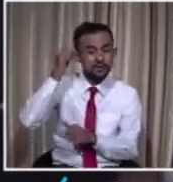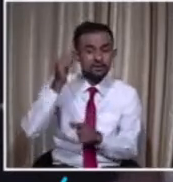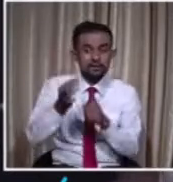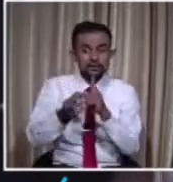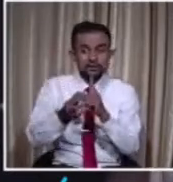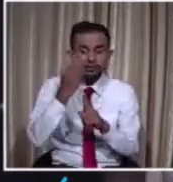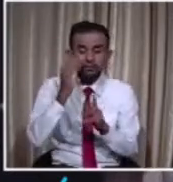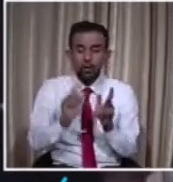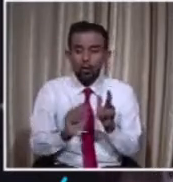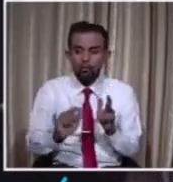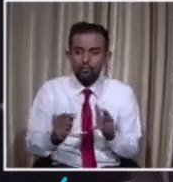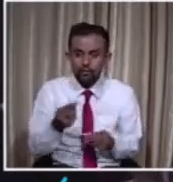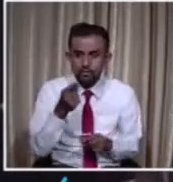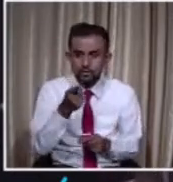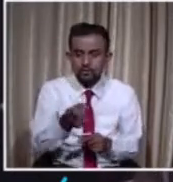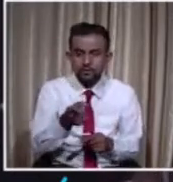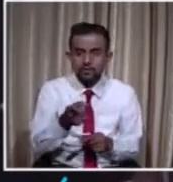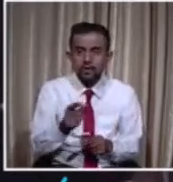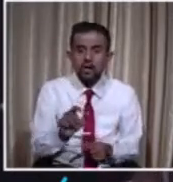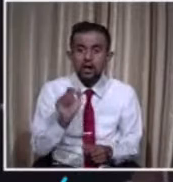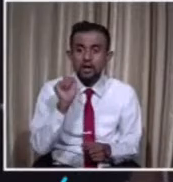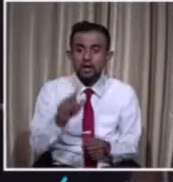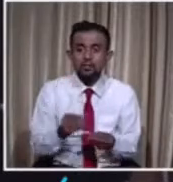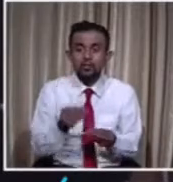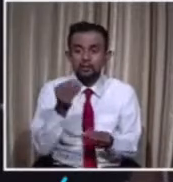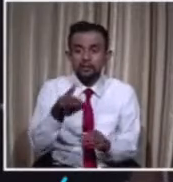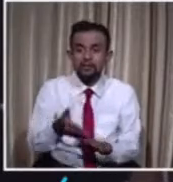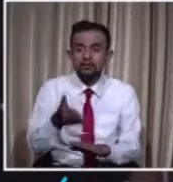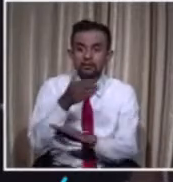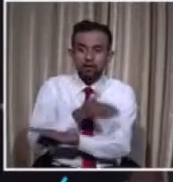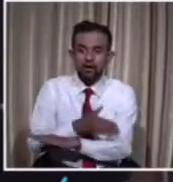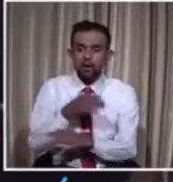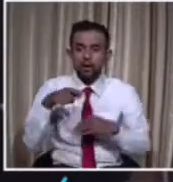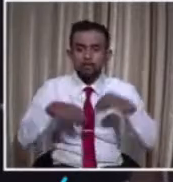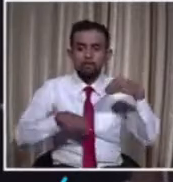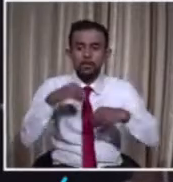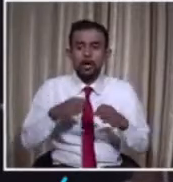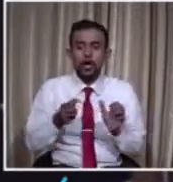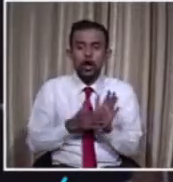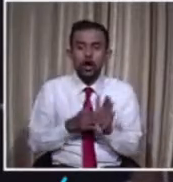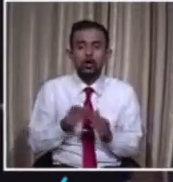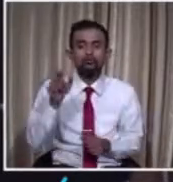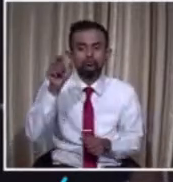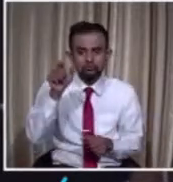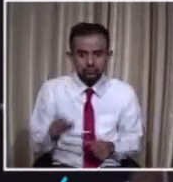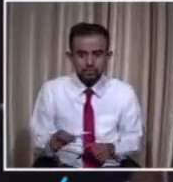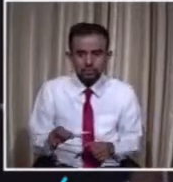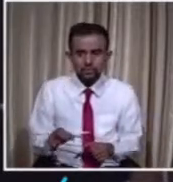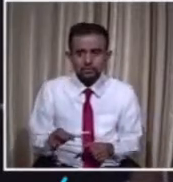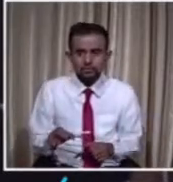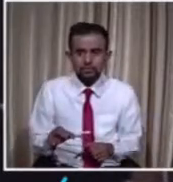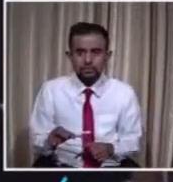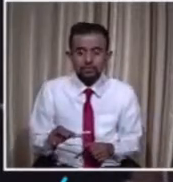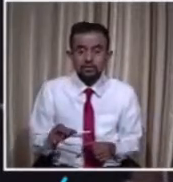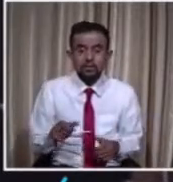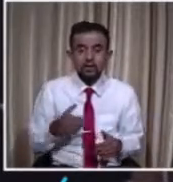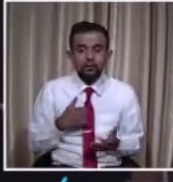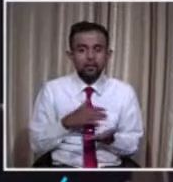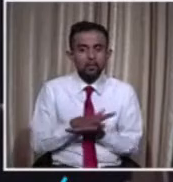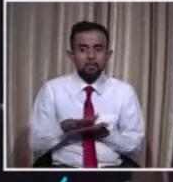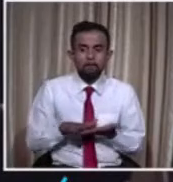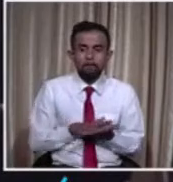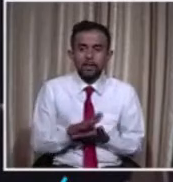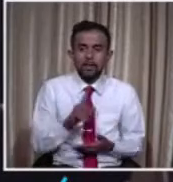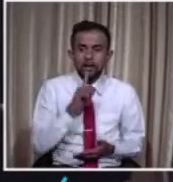janadhipati karyalayata. Namayojana bara denna kalin mathiwarna komissariswarayata. Engasa apa ithama pahadiliwa